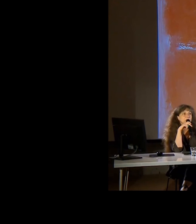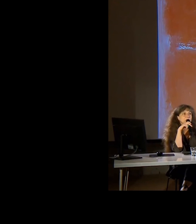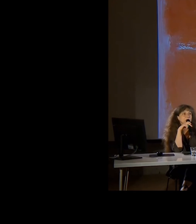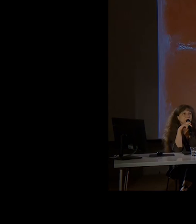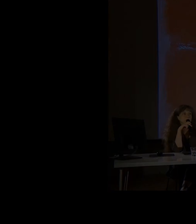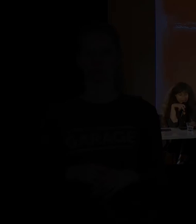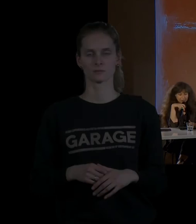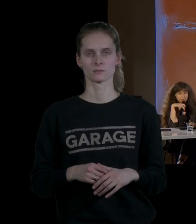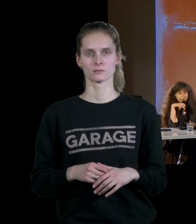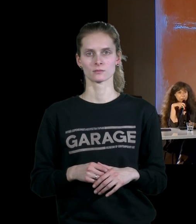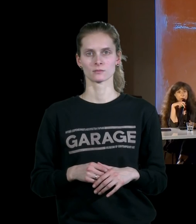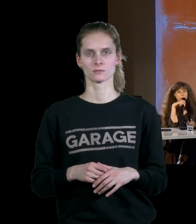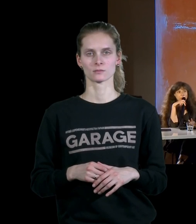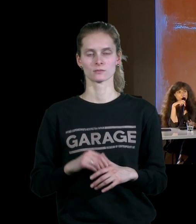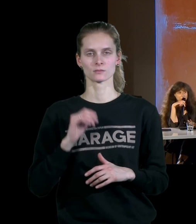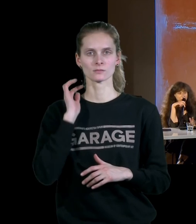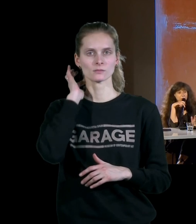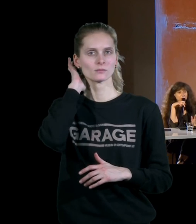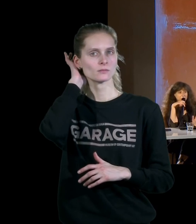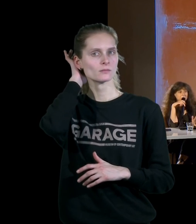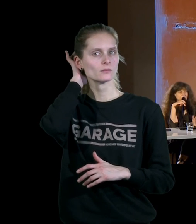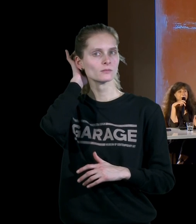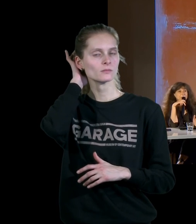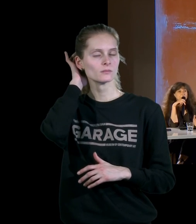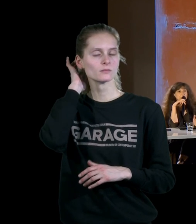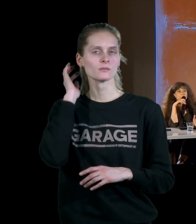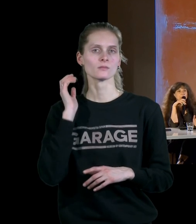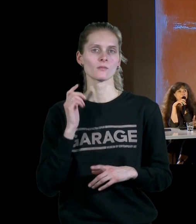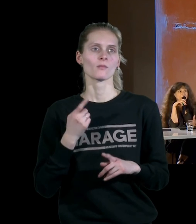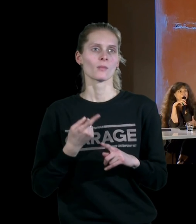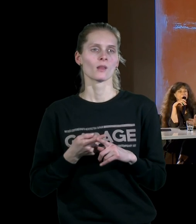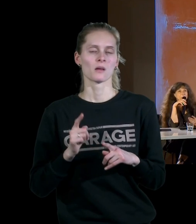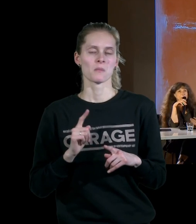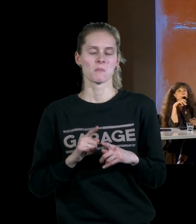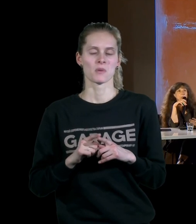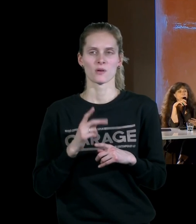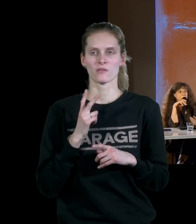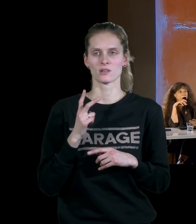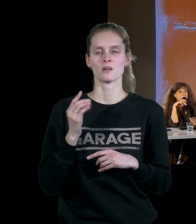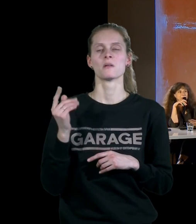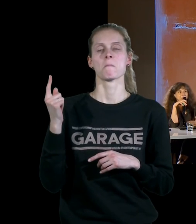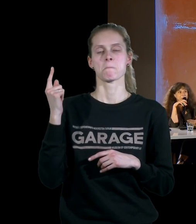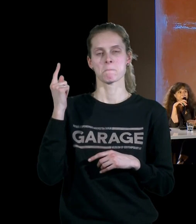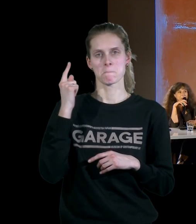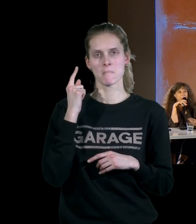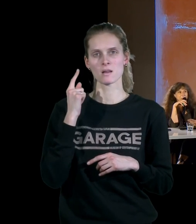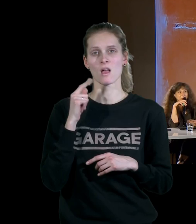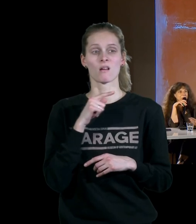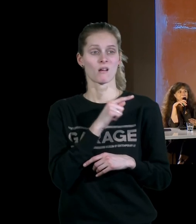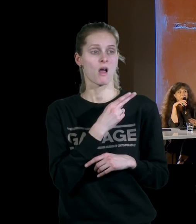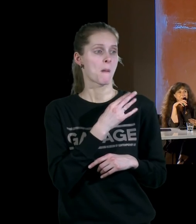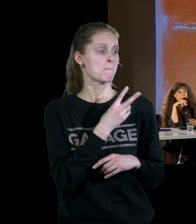линии. И поэтому очень понятно, что так же, как из полок в каком-то смысле вышло